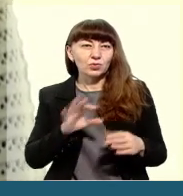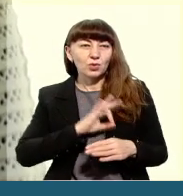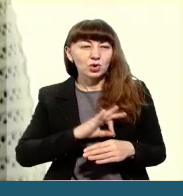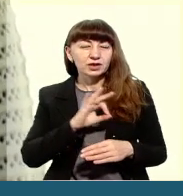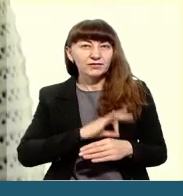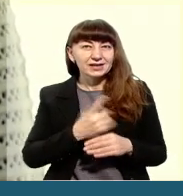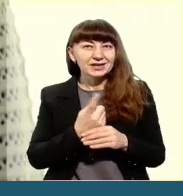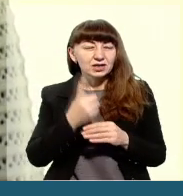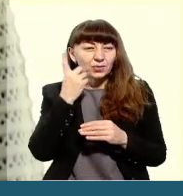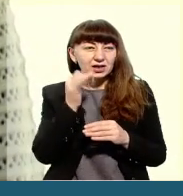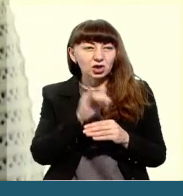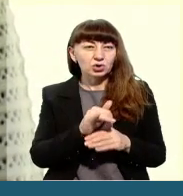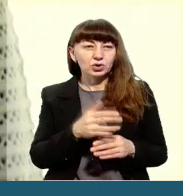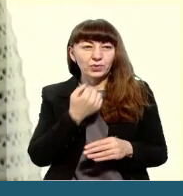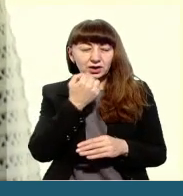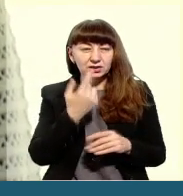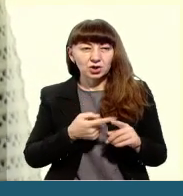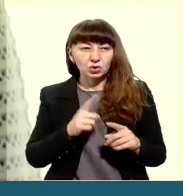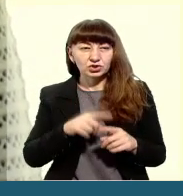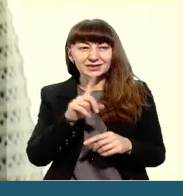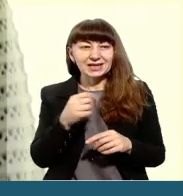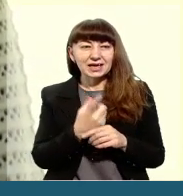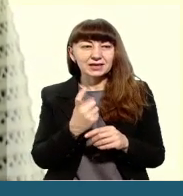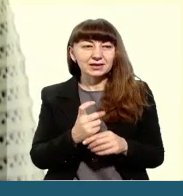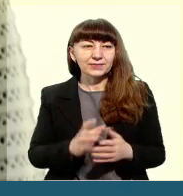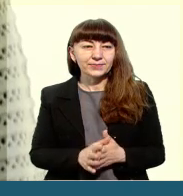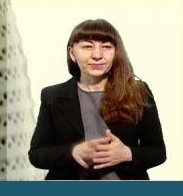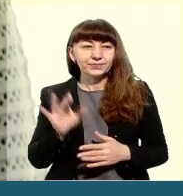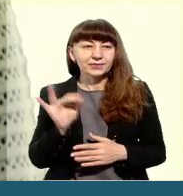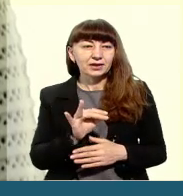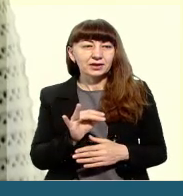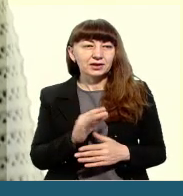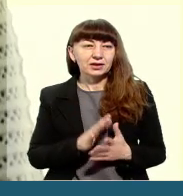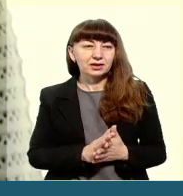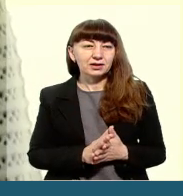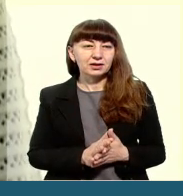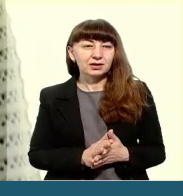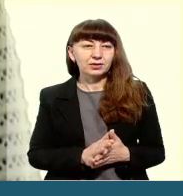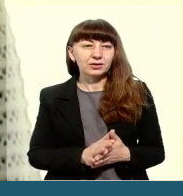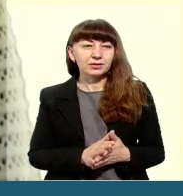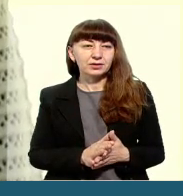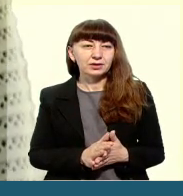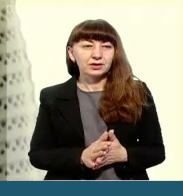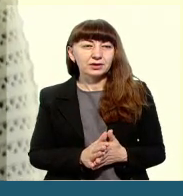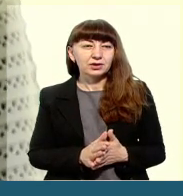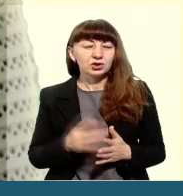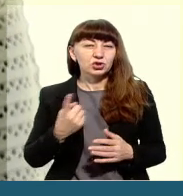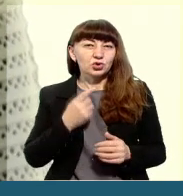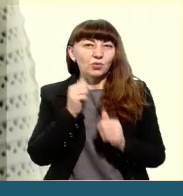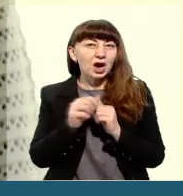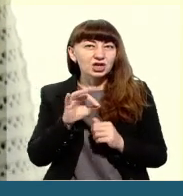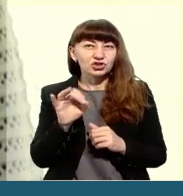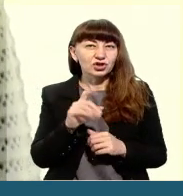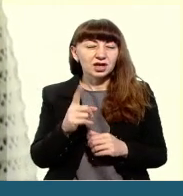приложениями. Вот. Очень благодарны мы за это им, и вызываем такую признательность к ним, и ждем каждый раз